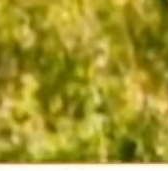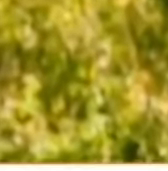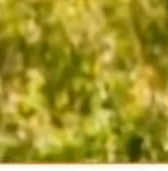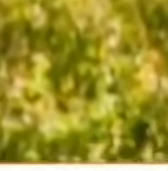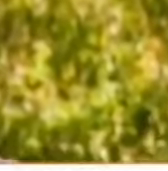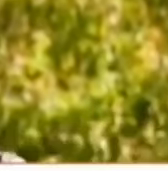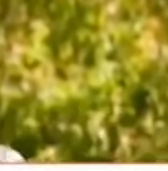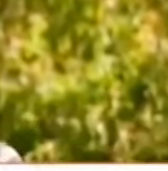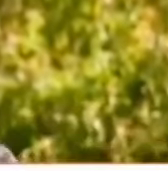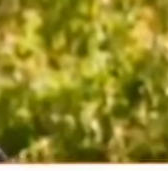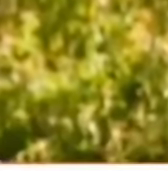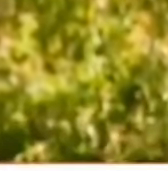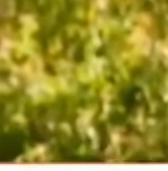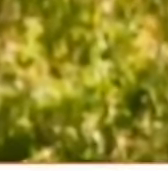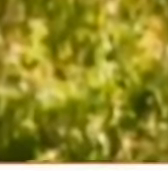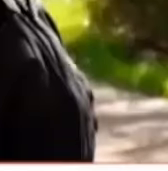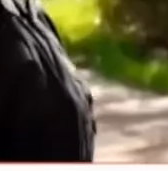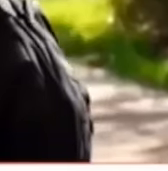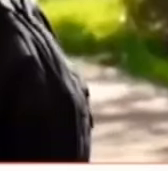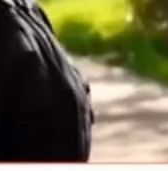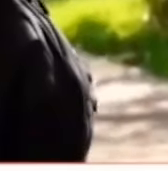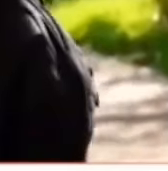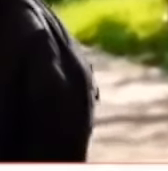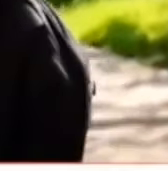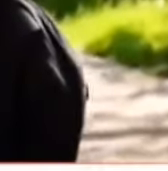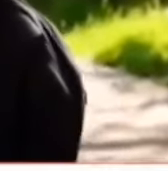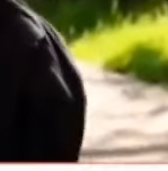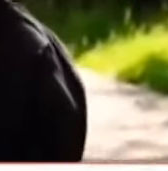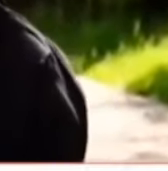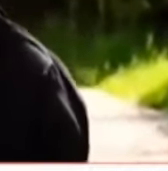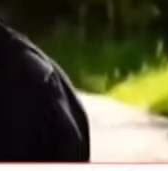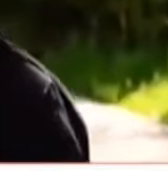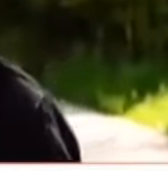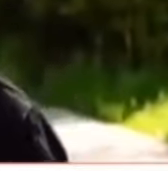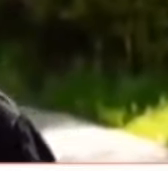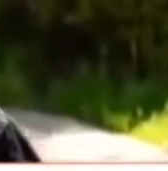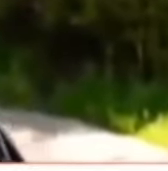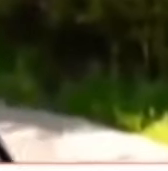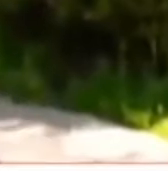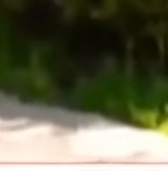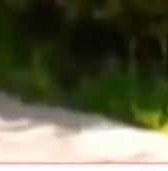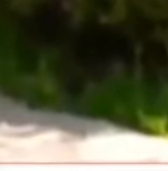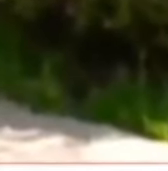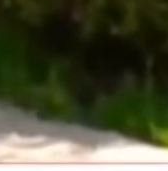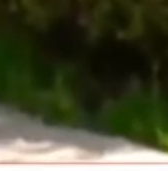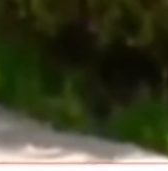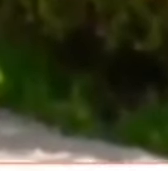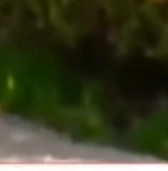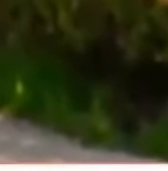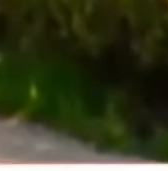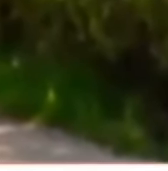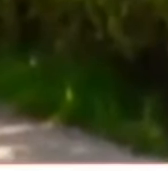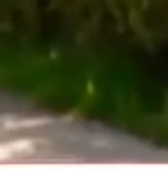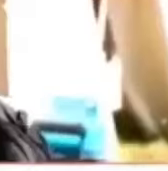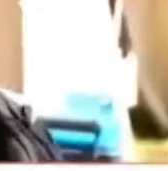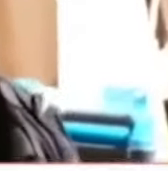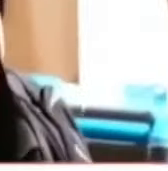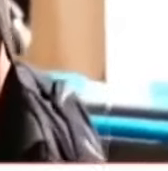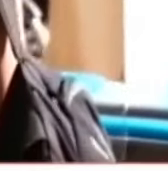mu Uganda ku kyalo ky'Okomu District y'e Nakaseke, guno gubadde mulundi gwe gwakubiri ogw'omuddiriŋŋana nga yeetaba mu mizannyo gy'Olympics